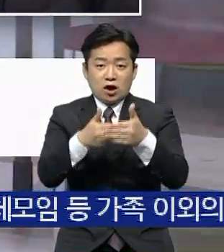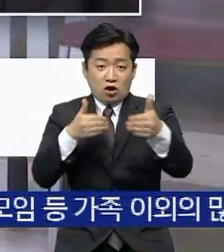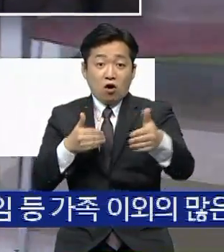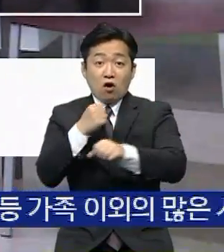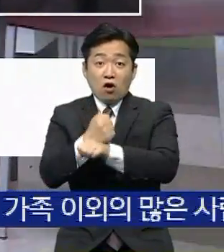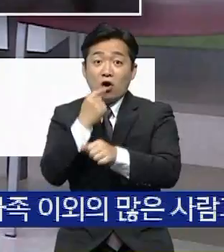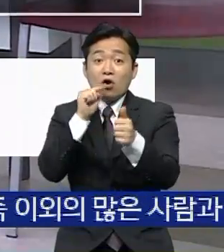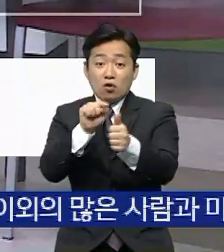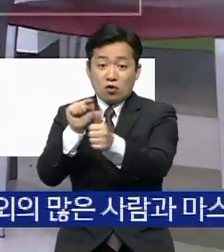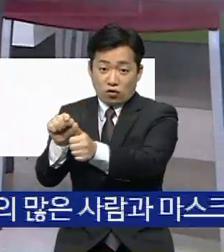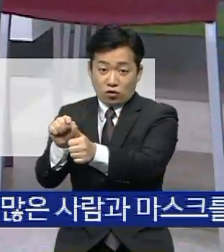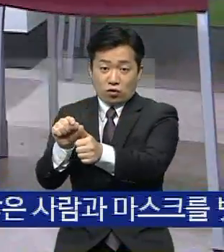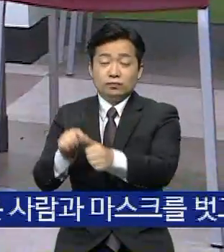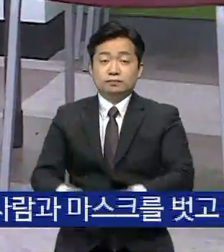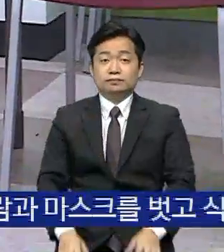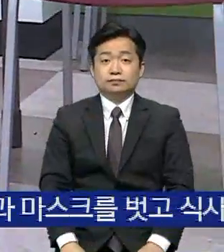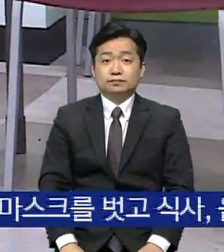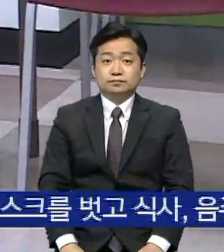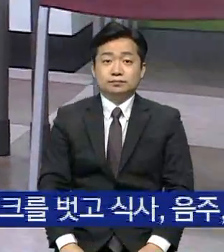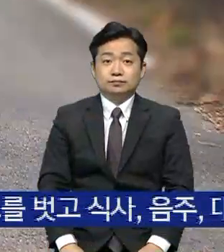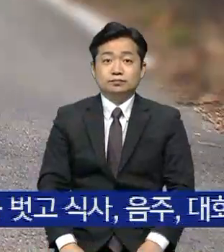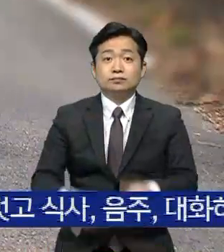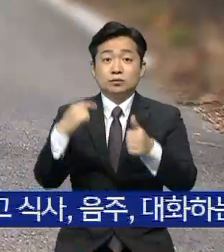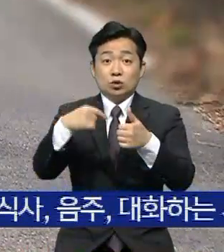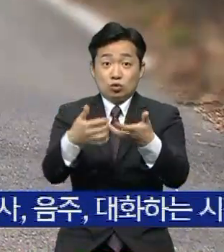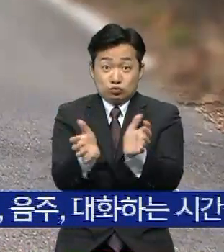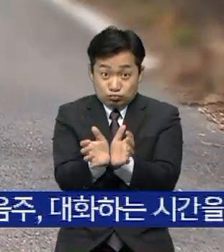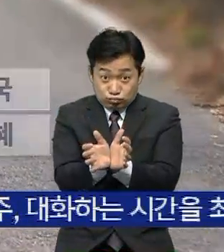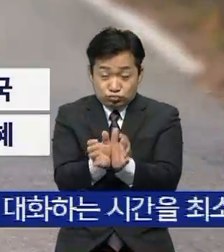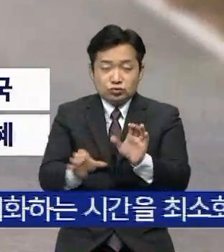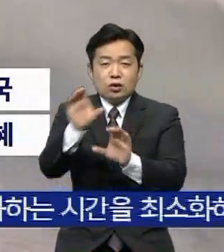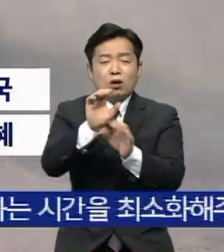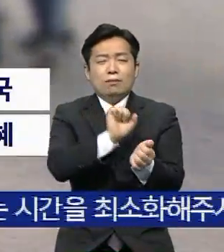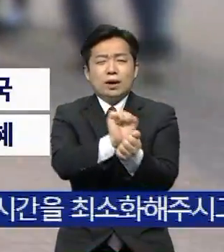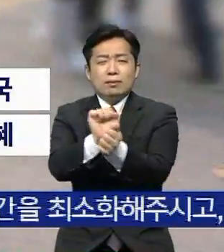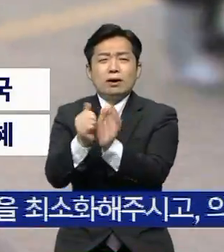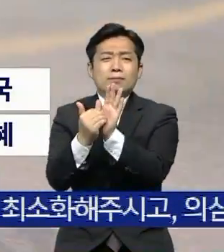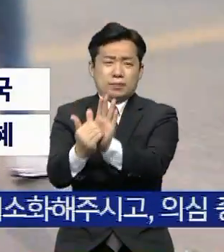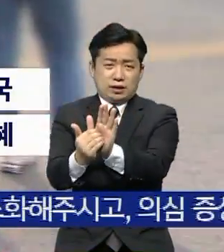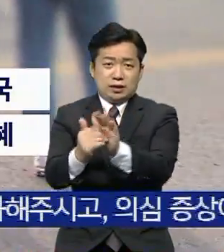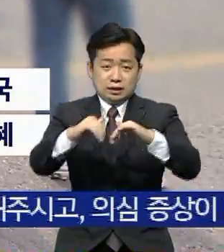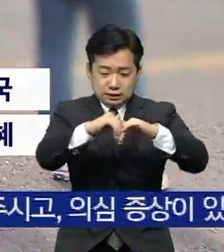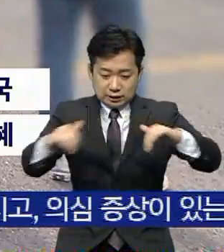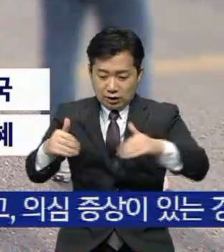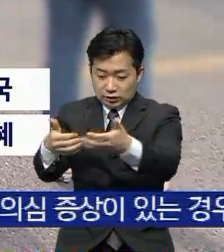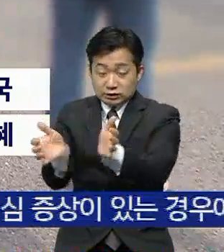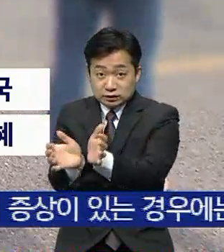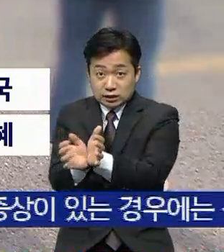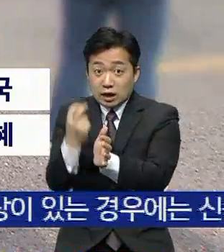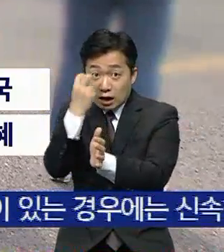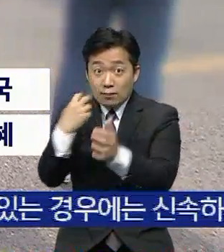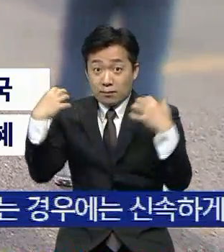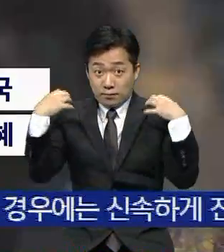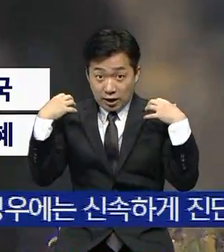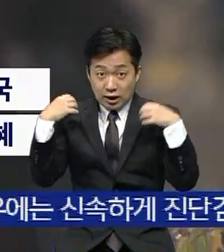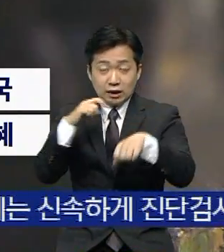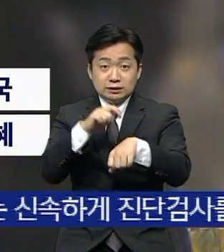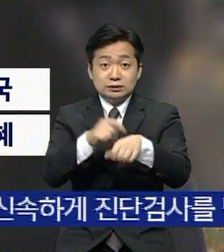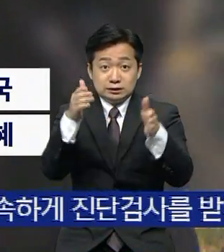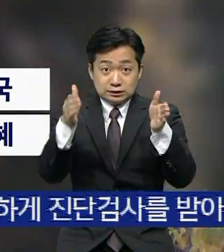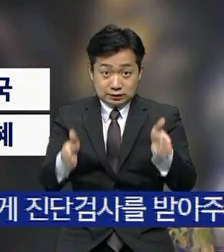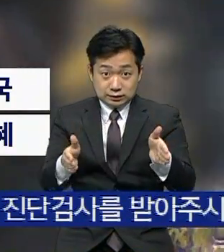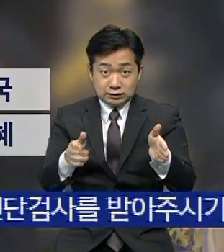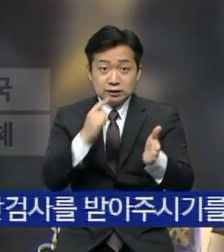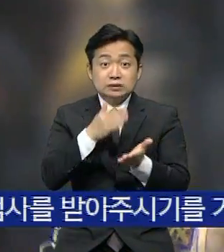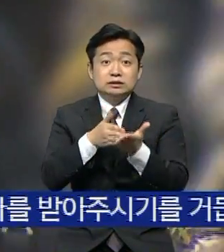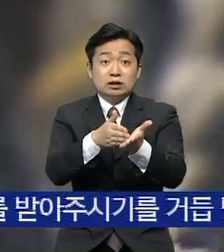되게 강화하시더라고요. 교육부는 추가 확산 방지를 위해 별도 시험장 감독관과 기간제 교사 응시자 등에